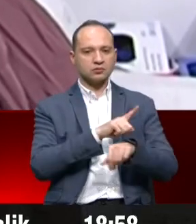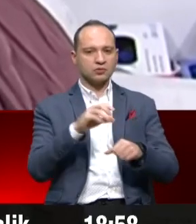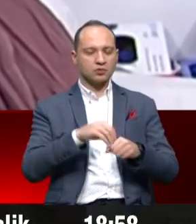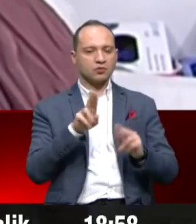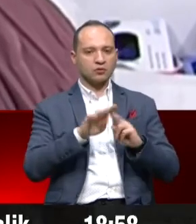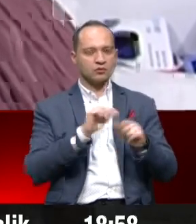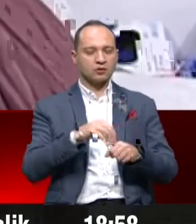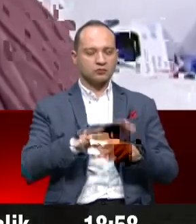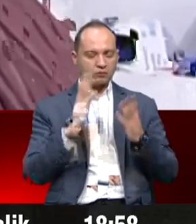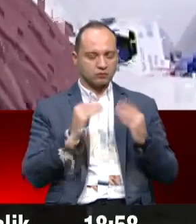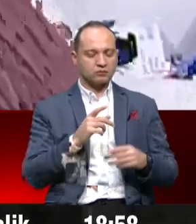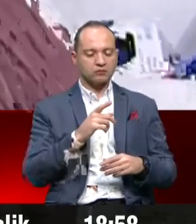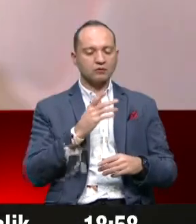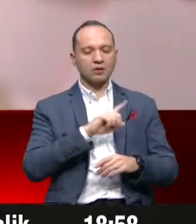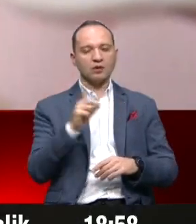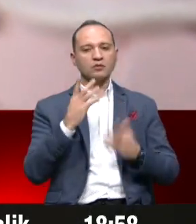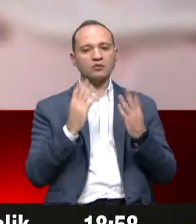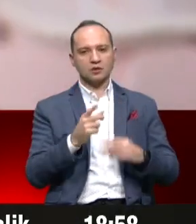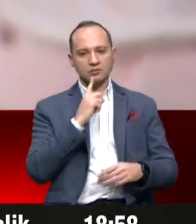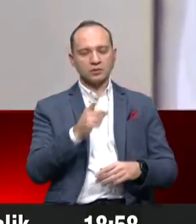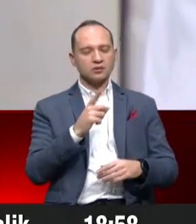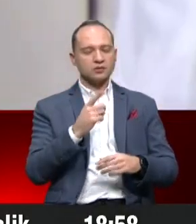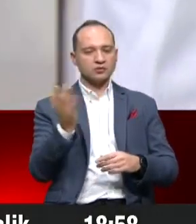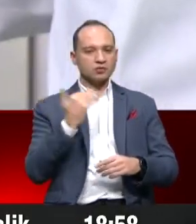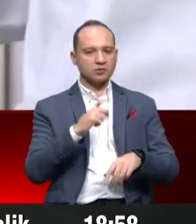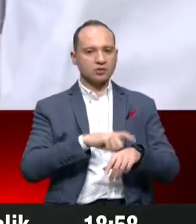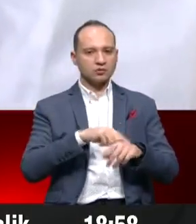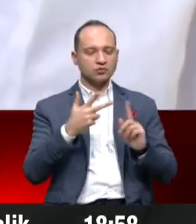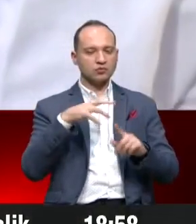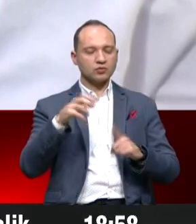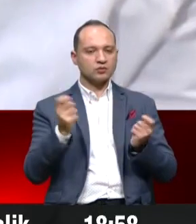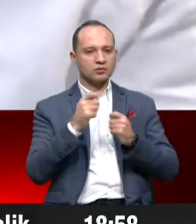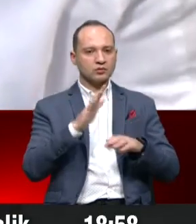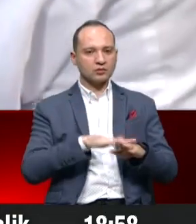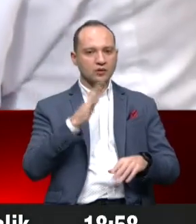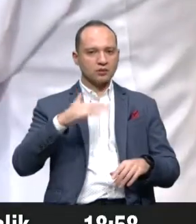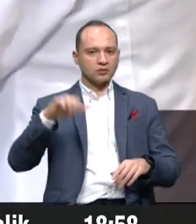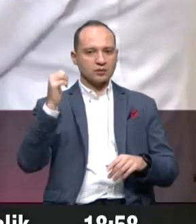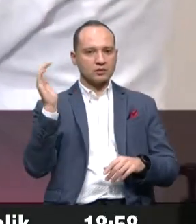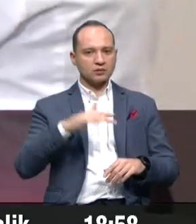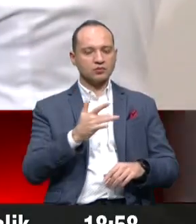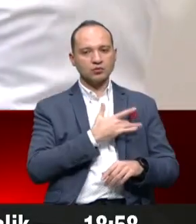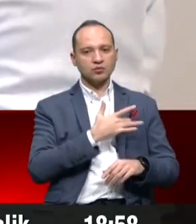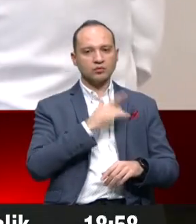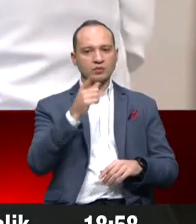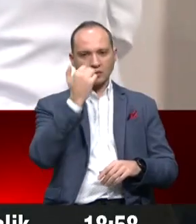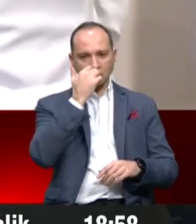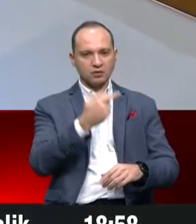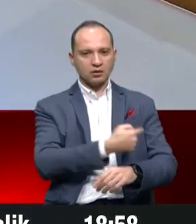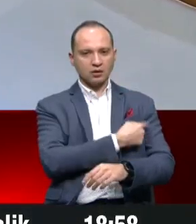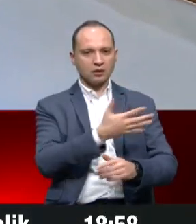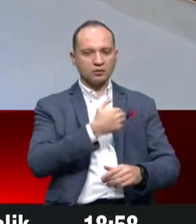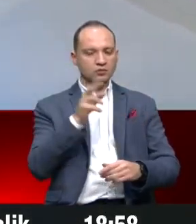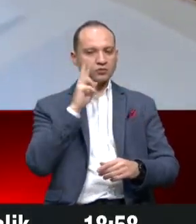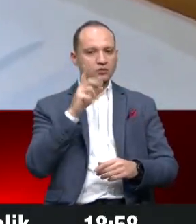süre içinde Corona yakalandınız mı ayrı kalamıyorum çağrıldıkları saatte fazlası çalışmasının yapıldığı merkezlerde gelen Gönüllülerden kan alınıyor